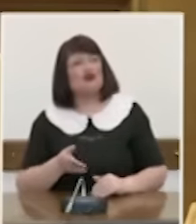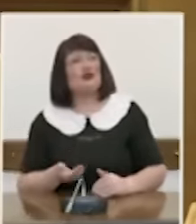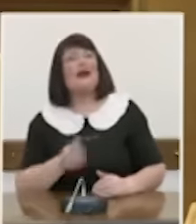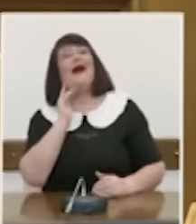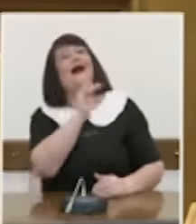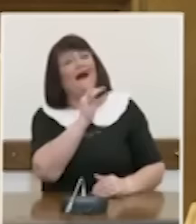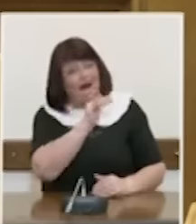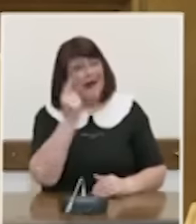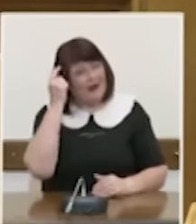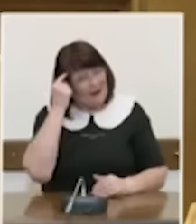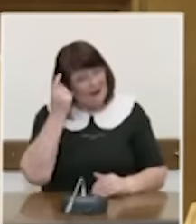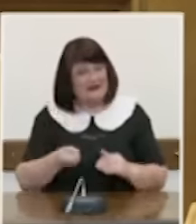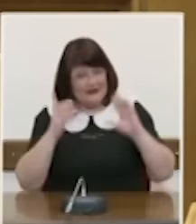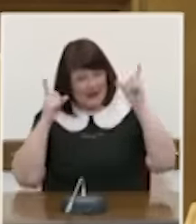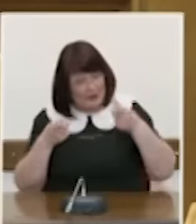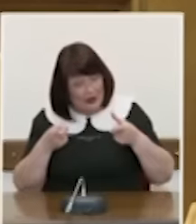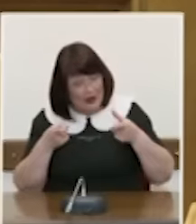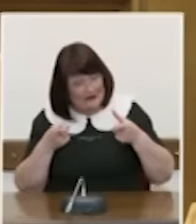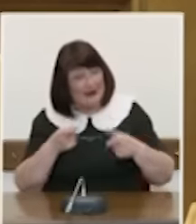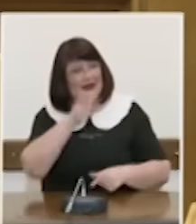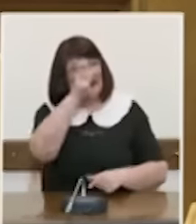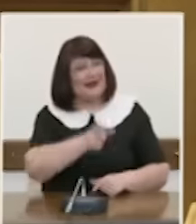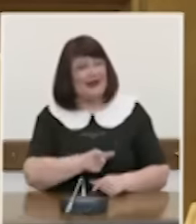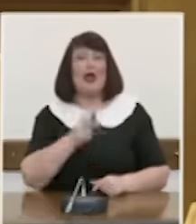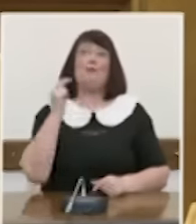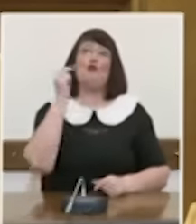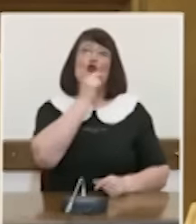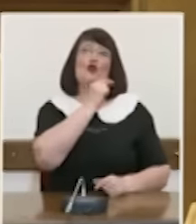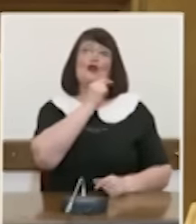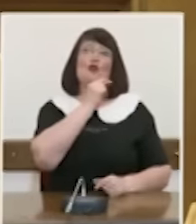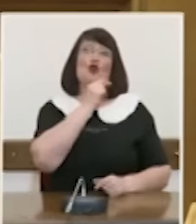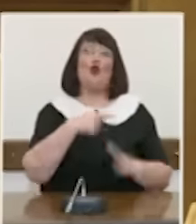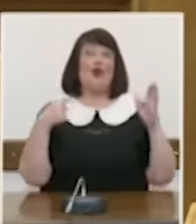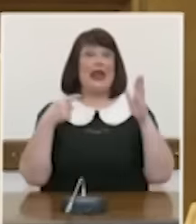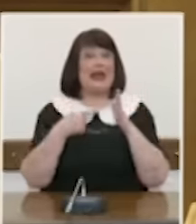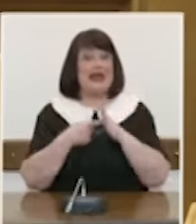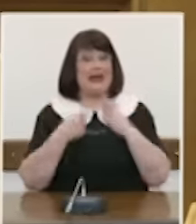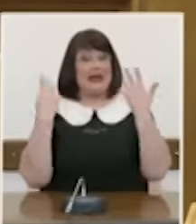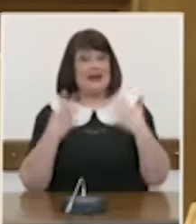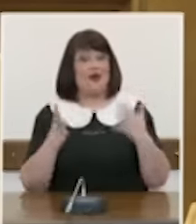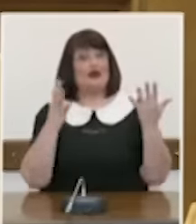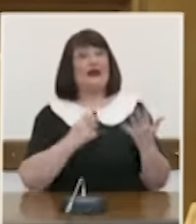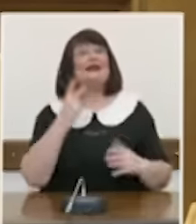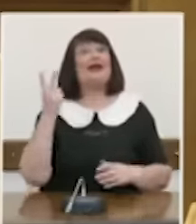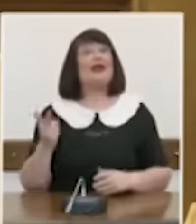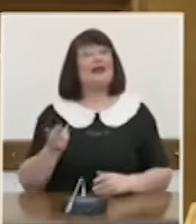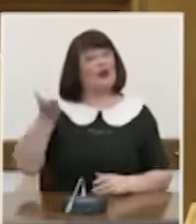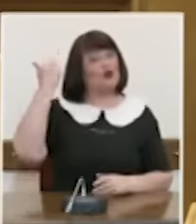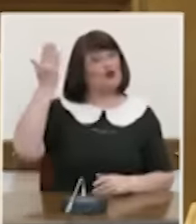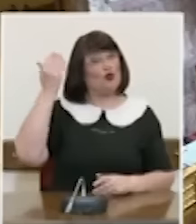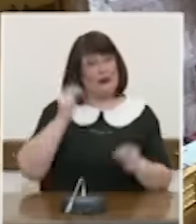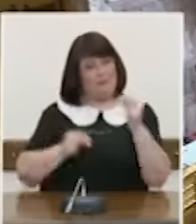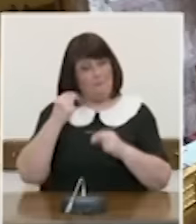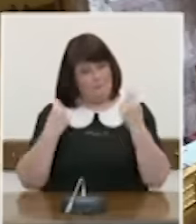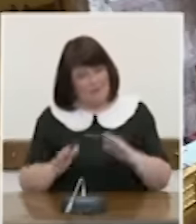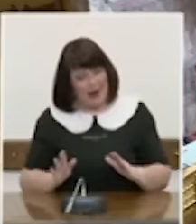Νέας Δημοκρατίας, ειδικά εσάς κύριε Μητσοτάκη, πίσω στο 1992, τότε που ψηφίστηκε από